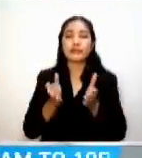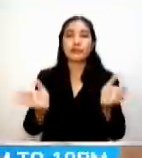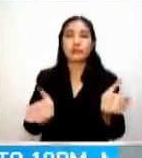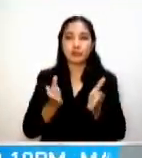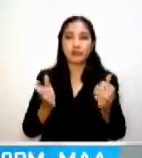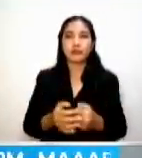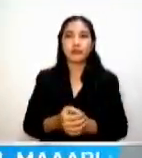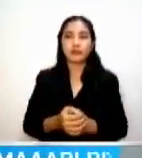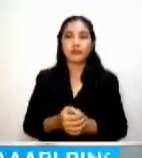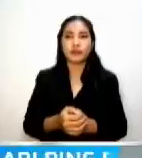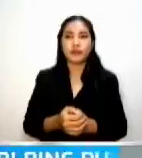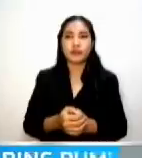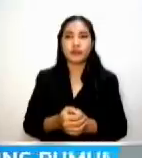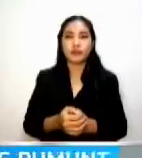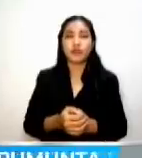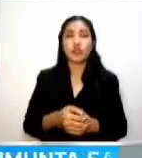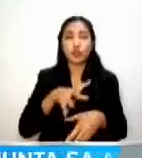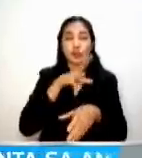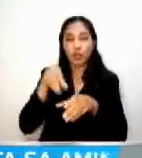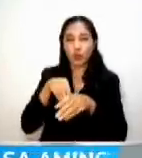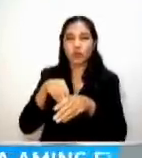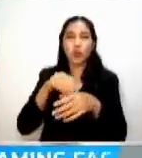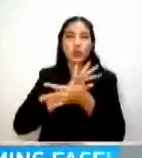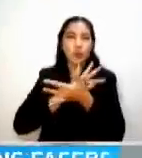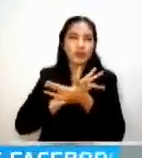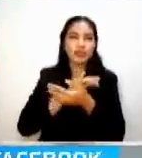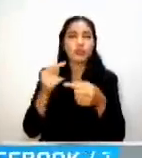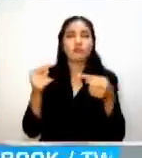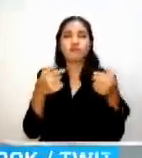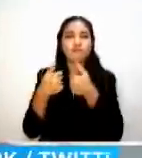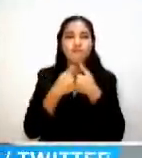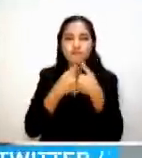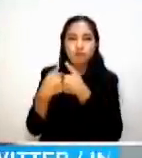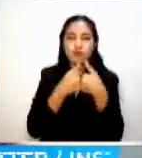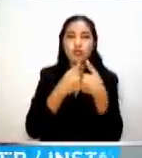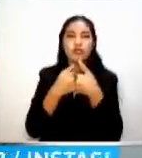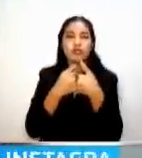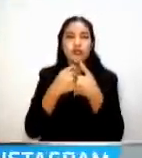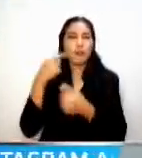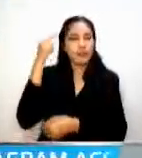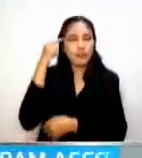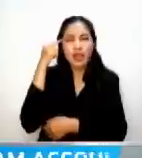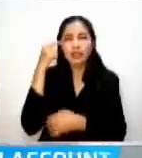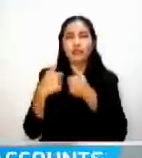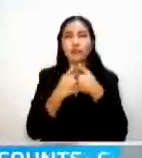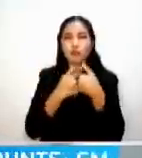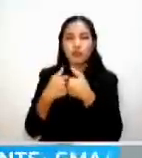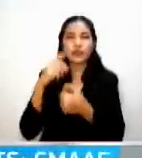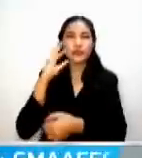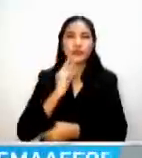part of the COVID battle is the psychological battle you're going through also kasi nakakatakot